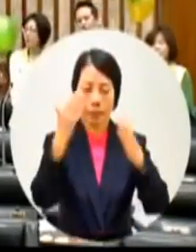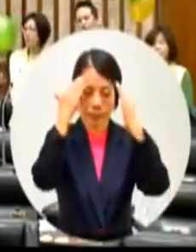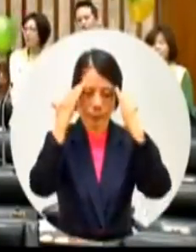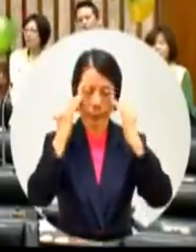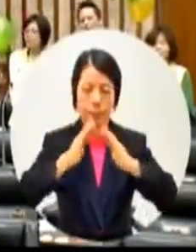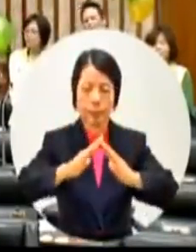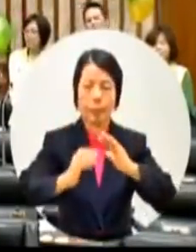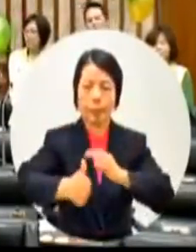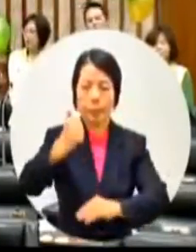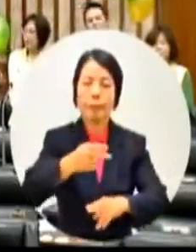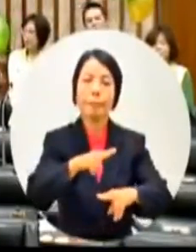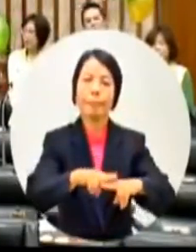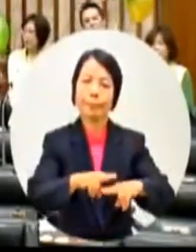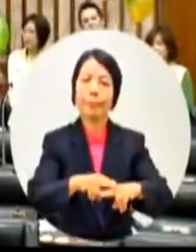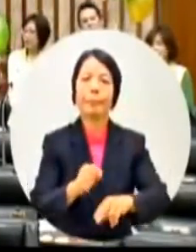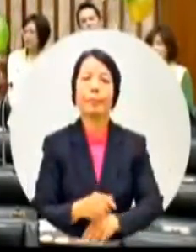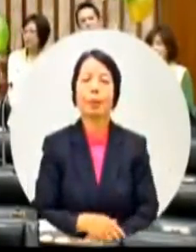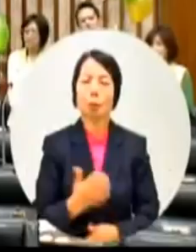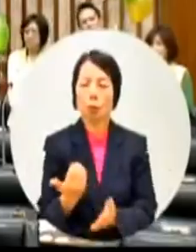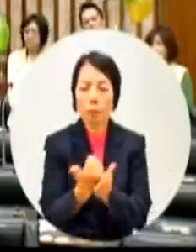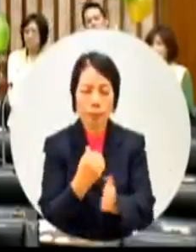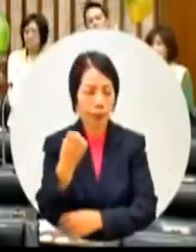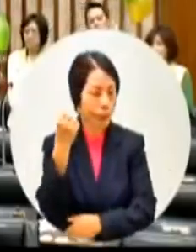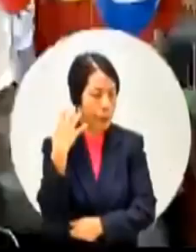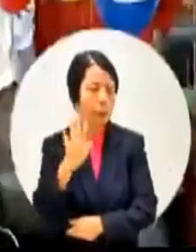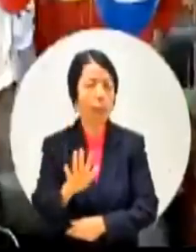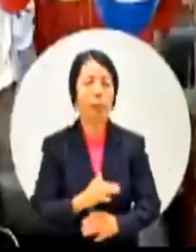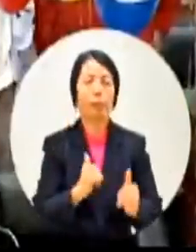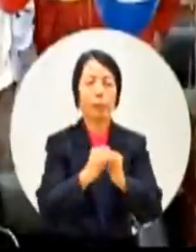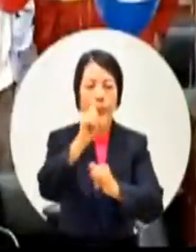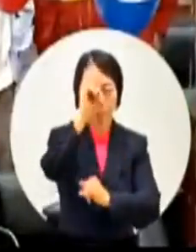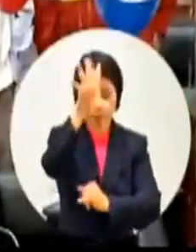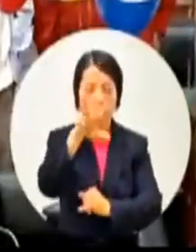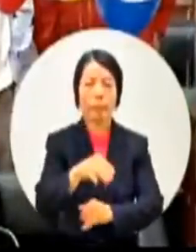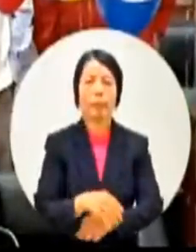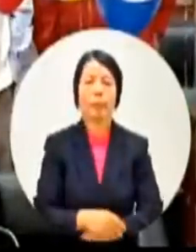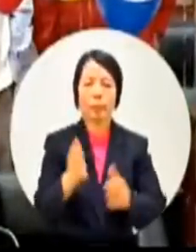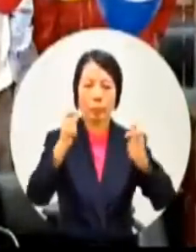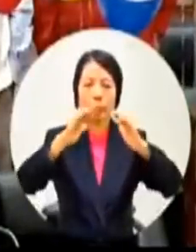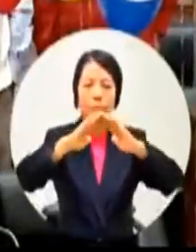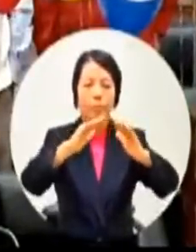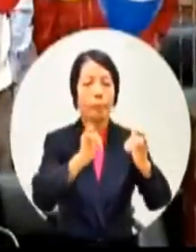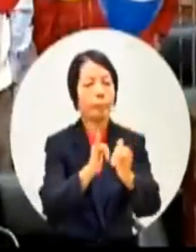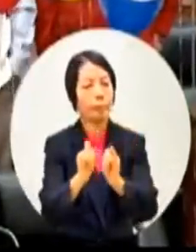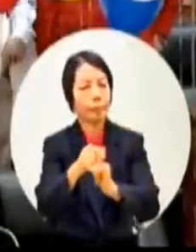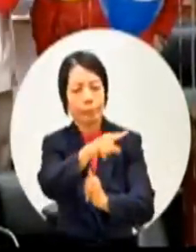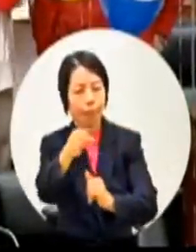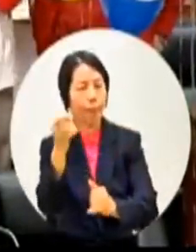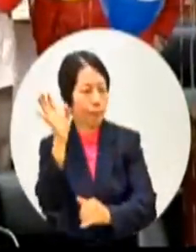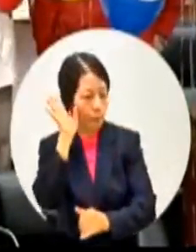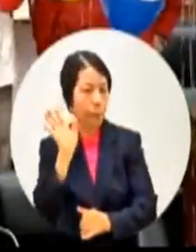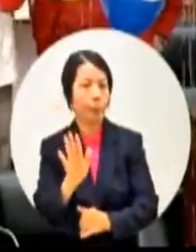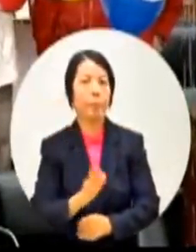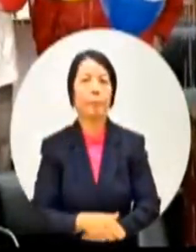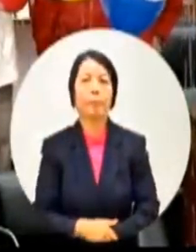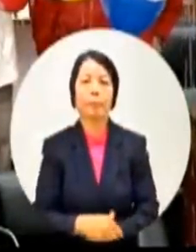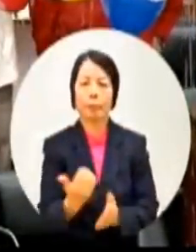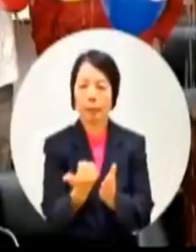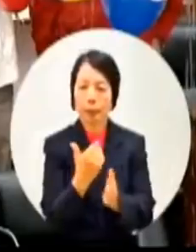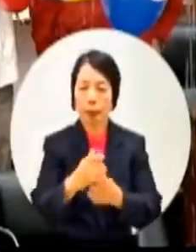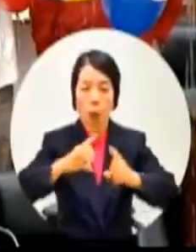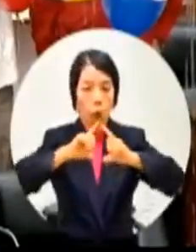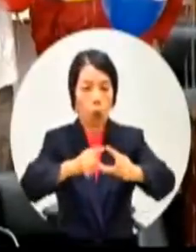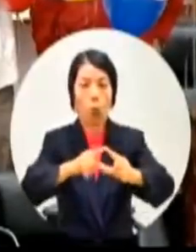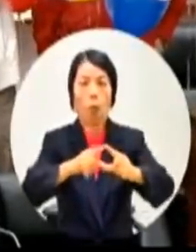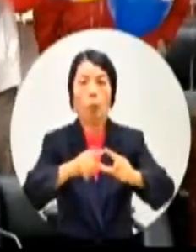听到了，哦，我们民进党团议员也听到，高雄市民也听到，诶，刘督家咧打破个这个议员的诶，跟九二共识这个物件